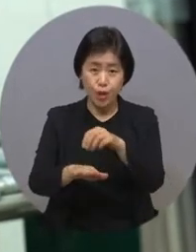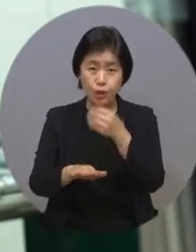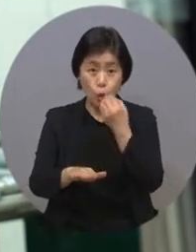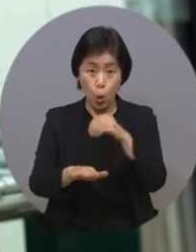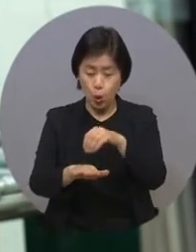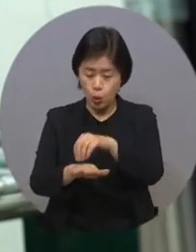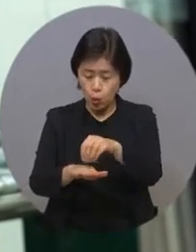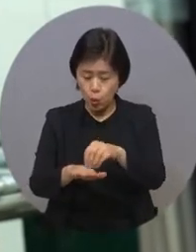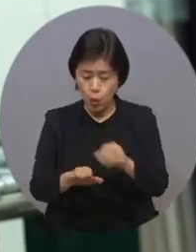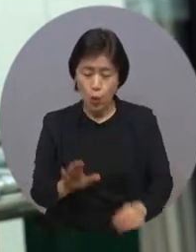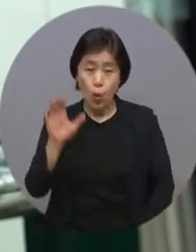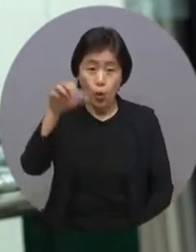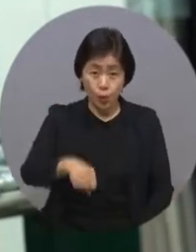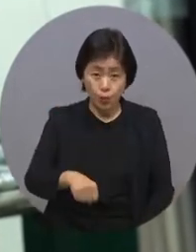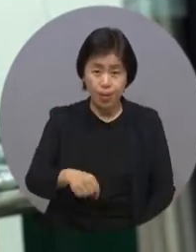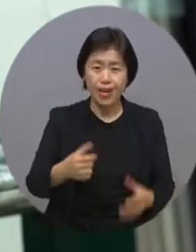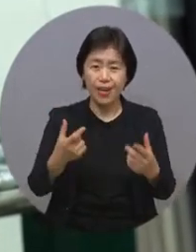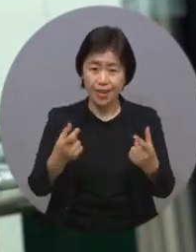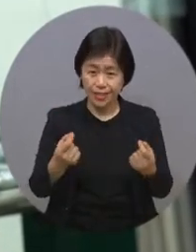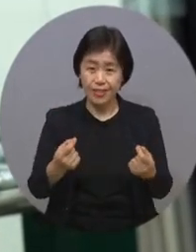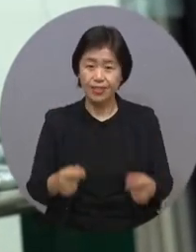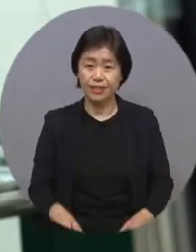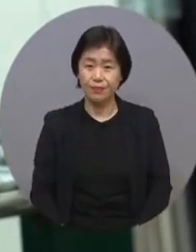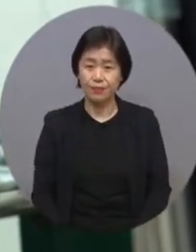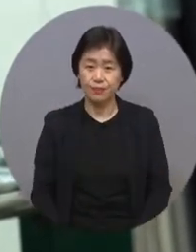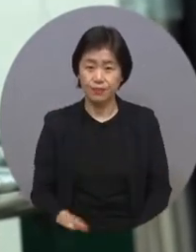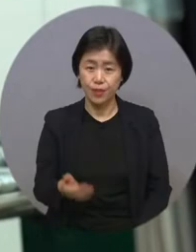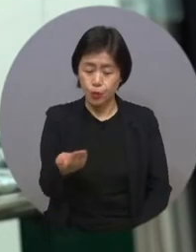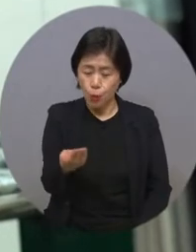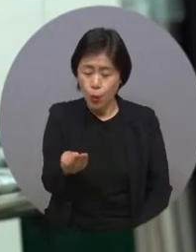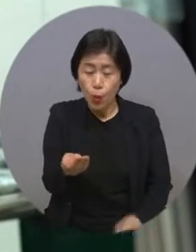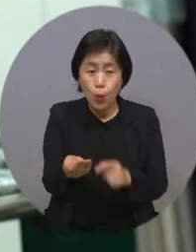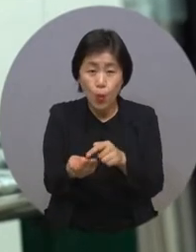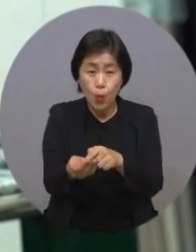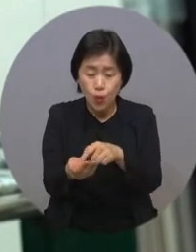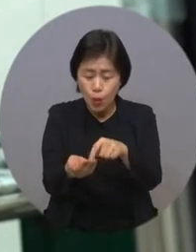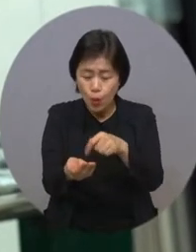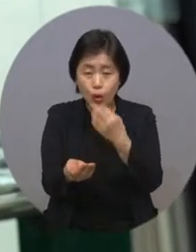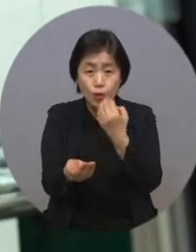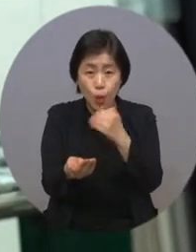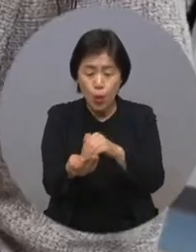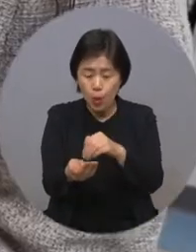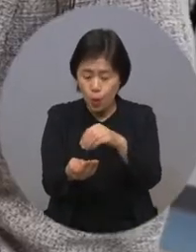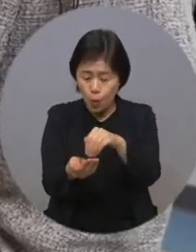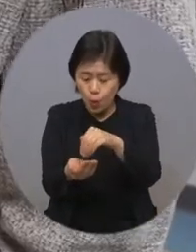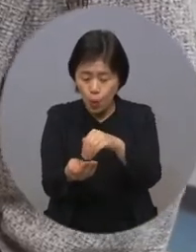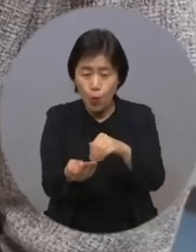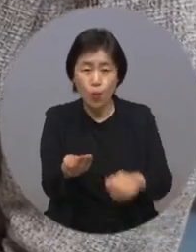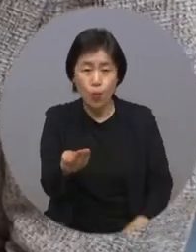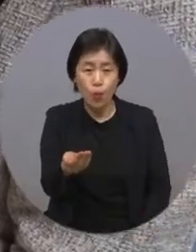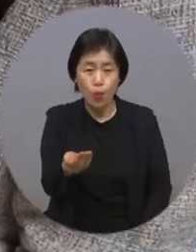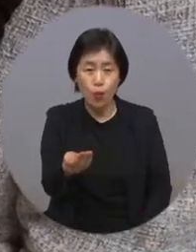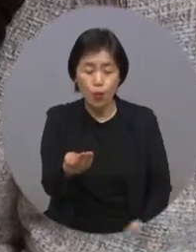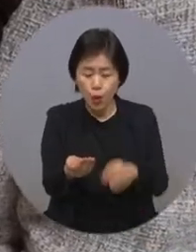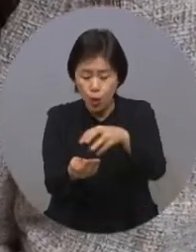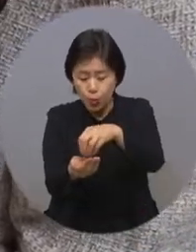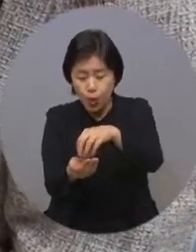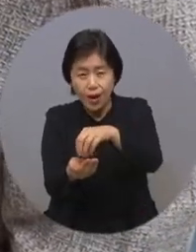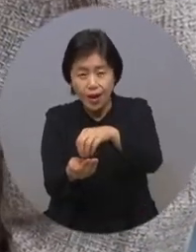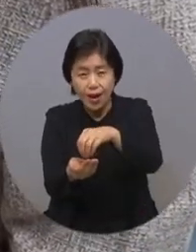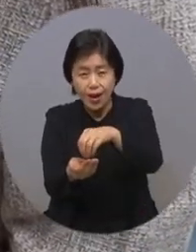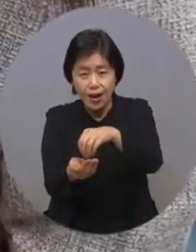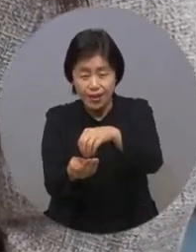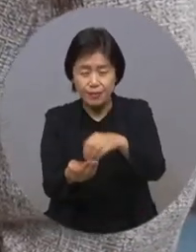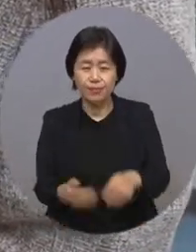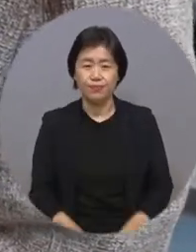그 꺾기를 할 때 저희 이렇게 끝으로 보내잖아요. 그러니까 내가 할 거를 끝으로 보내시는 거예요. 네. 그다음에 하나를 최대한 엄지와